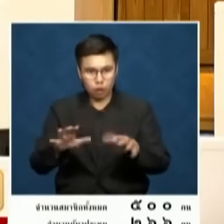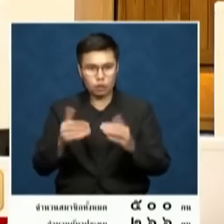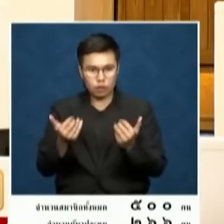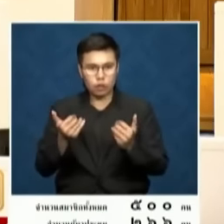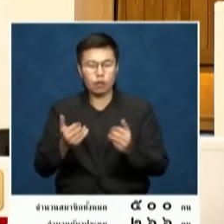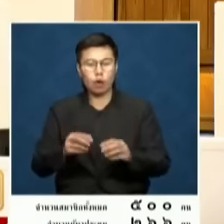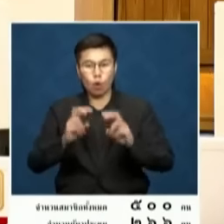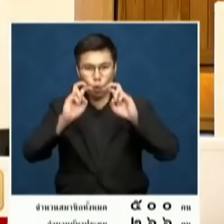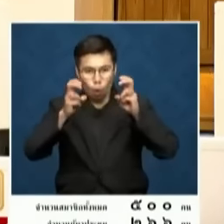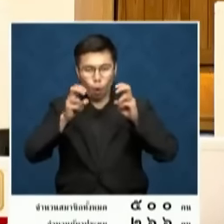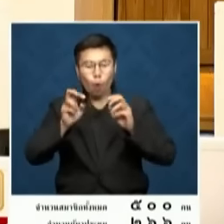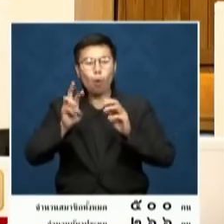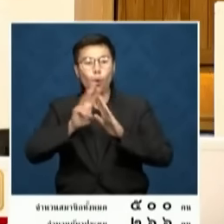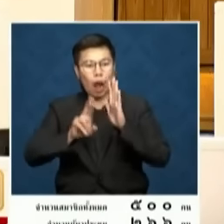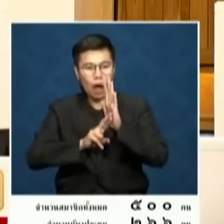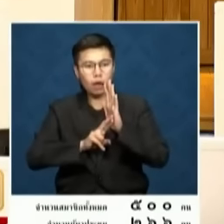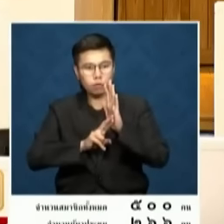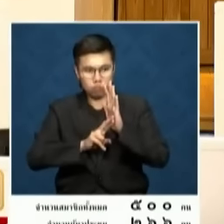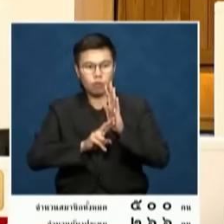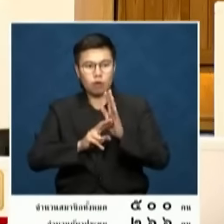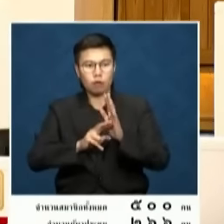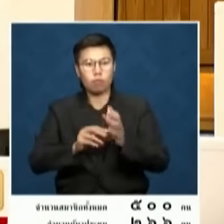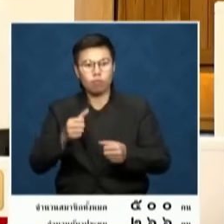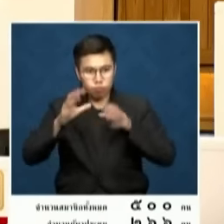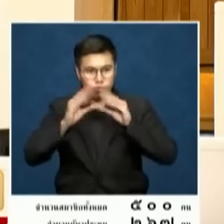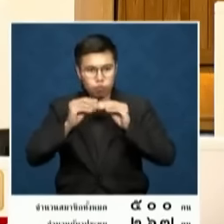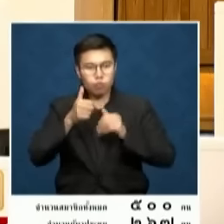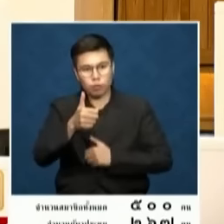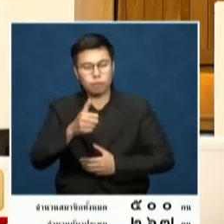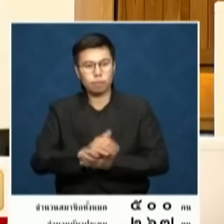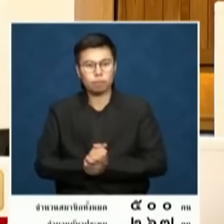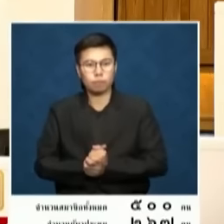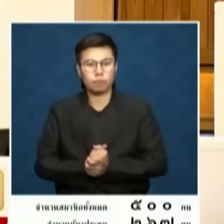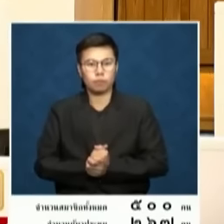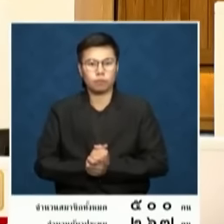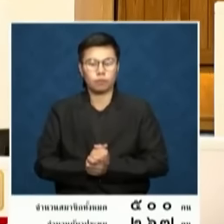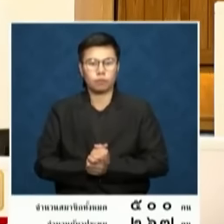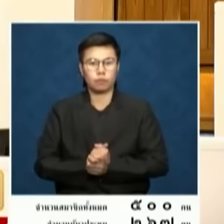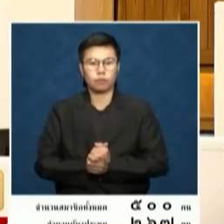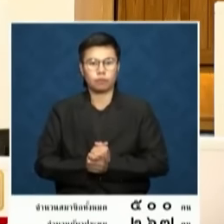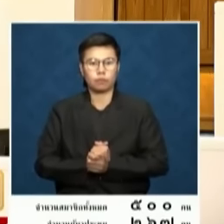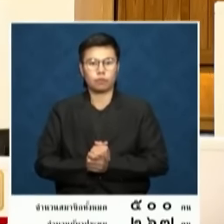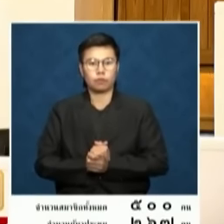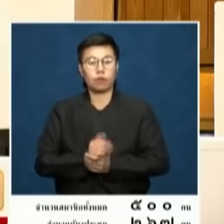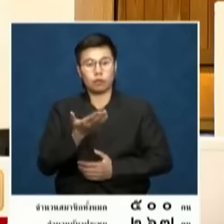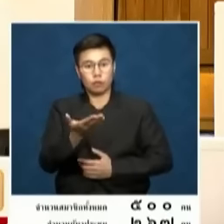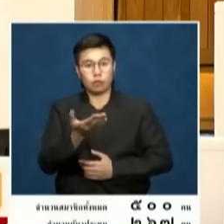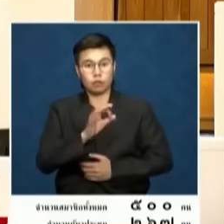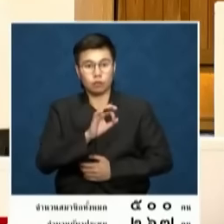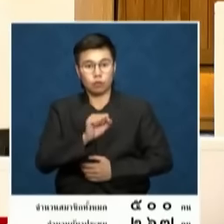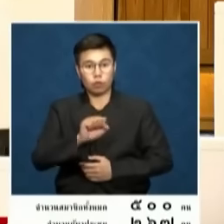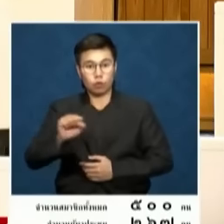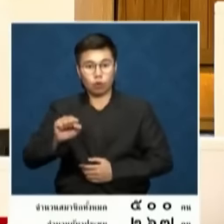ะอืแล้วจะมีการอภิปรายวันนี้โดยไม่มีการลงมติตามมาตรา153โทรทัศน์